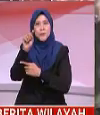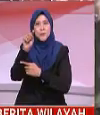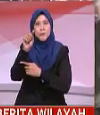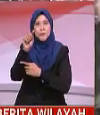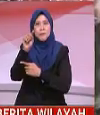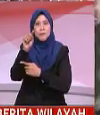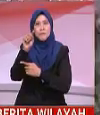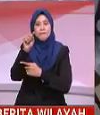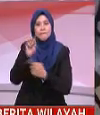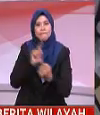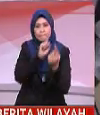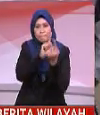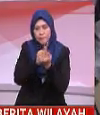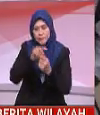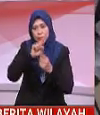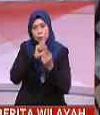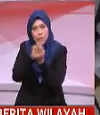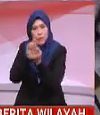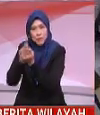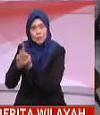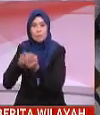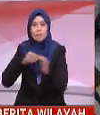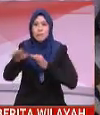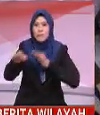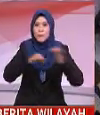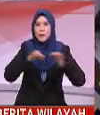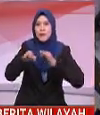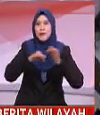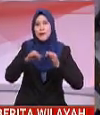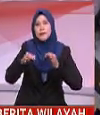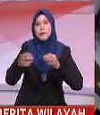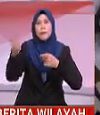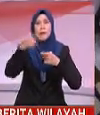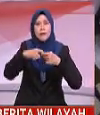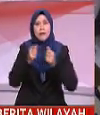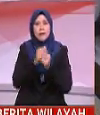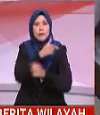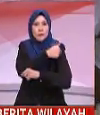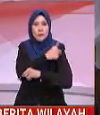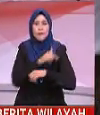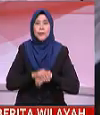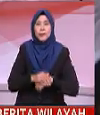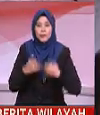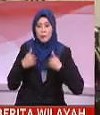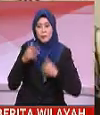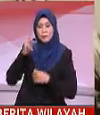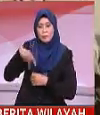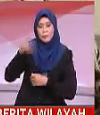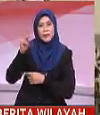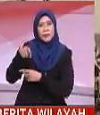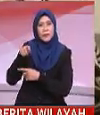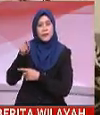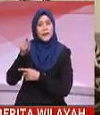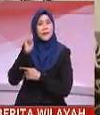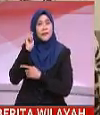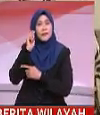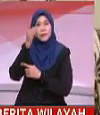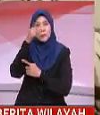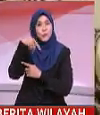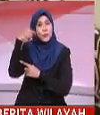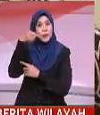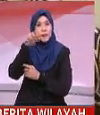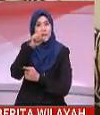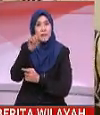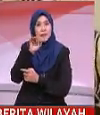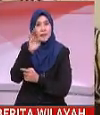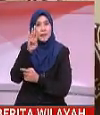peringkat akar umbi untuk memberi penerangan ini. So kita di KPT, kita ni seperti yang Puan Zainab sebut tadi,